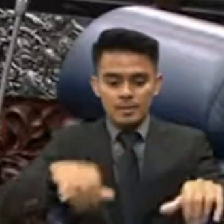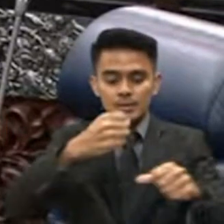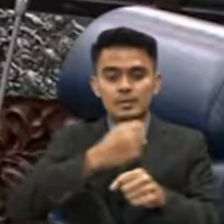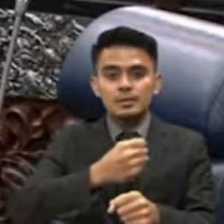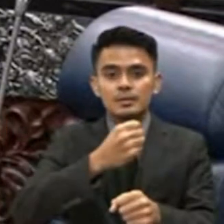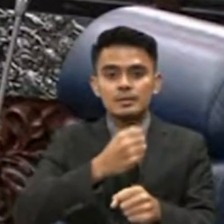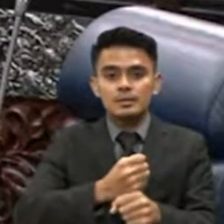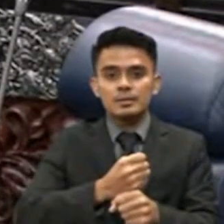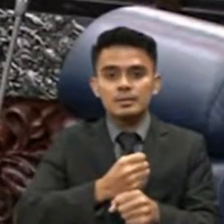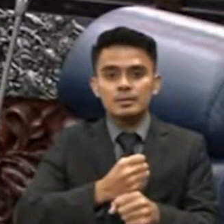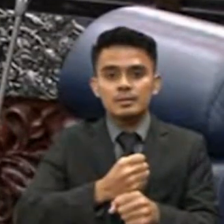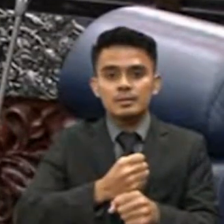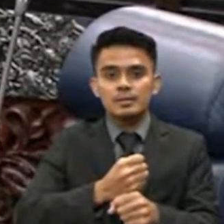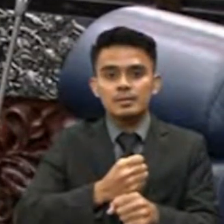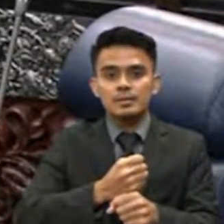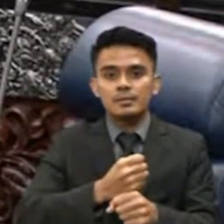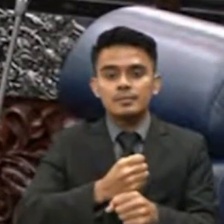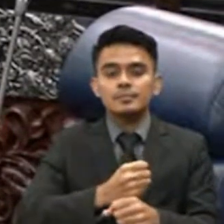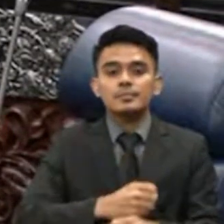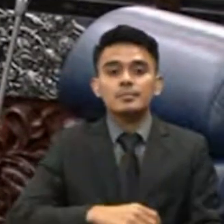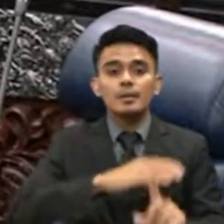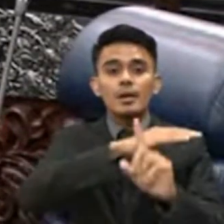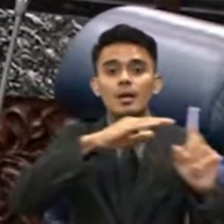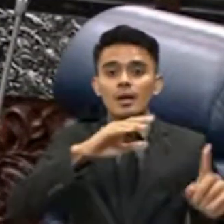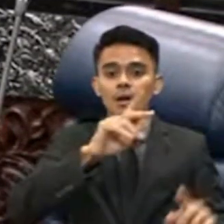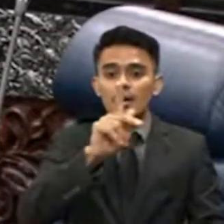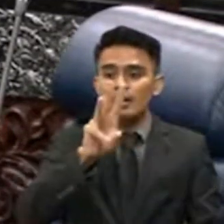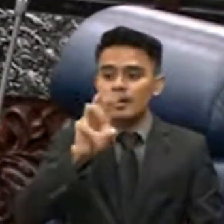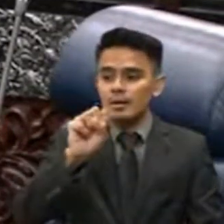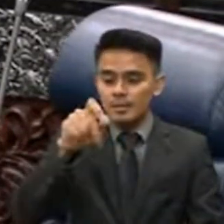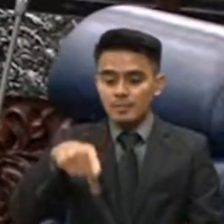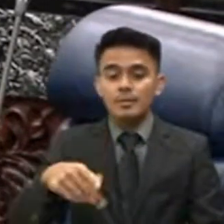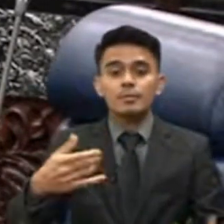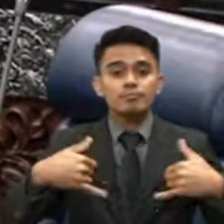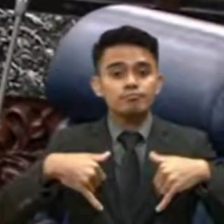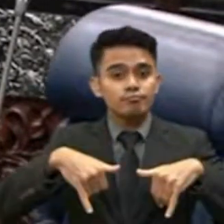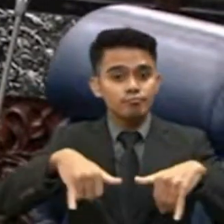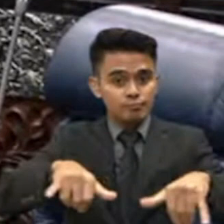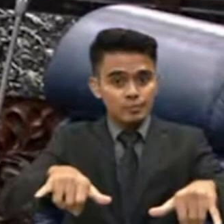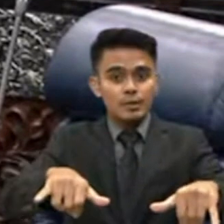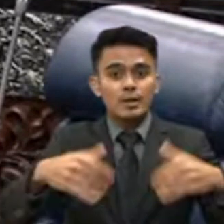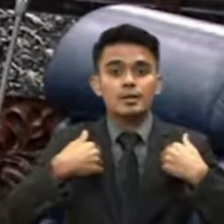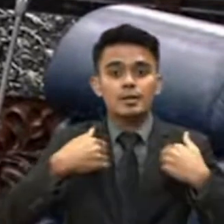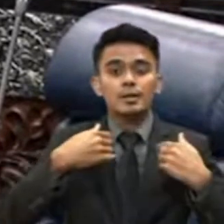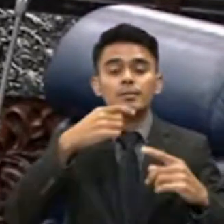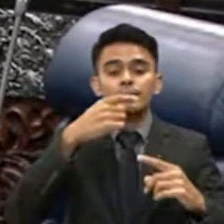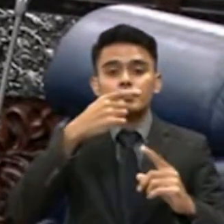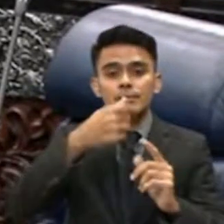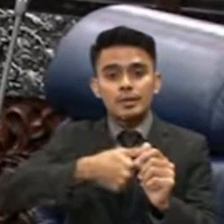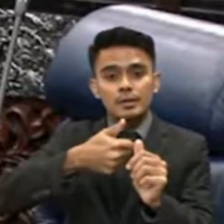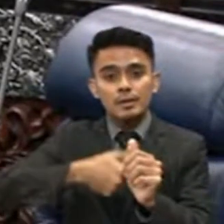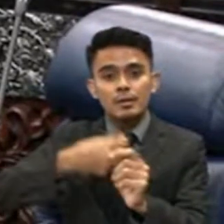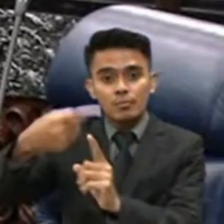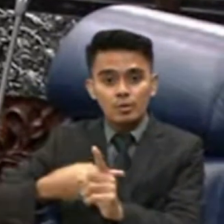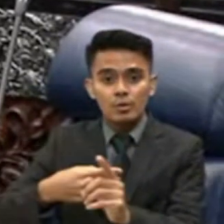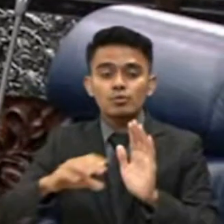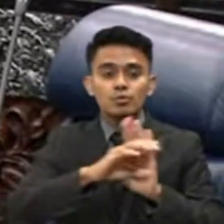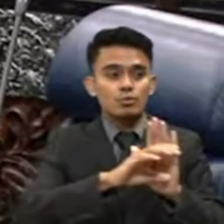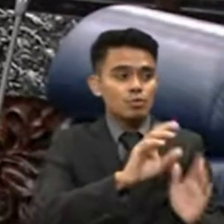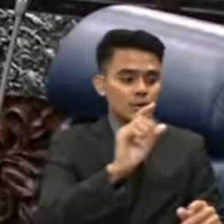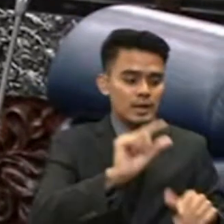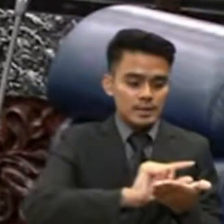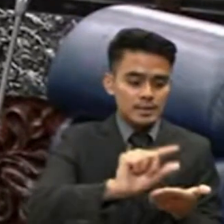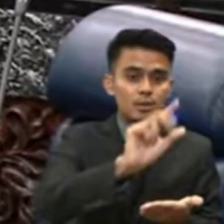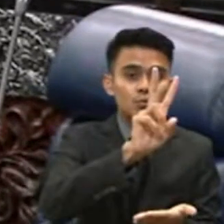bekerja akan terus dilakukan setiap bulan sebagai contoh katakan gaji